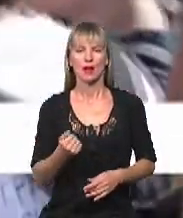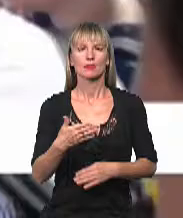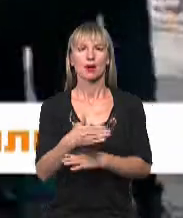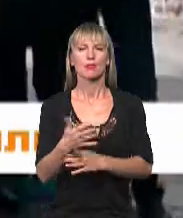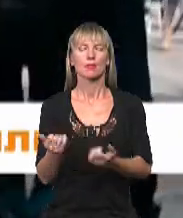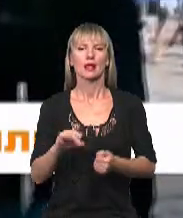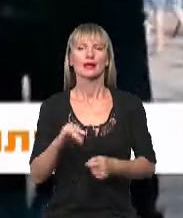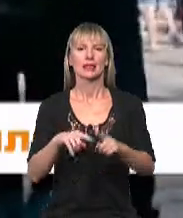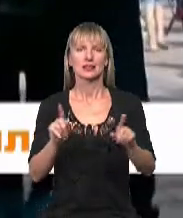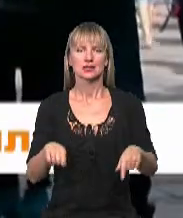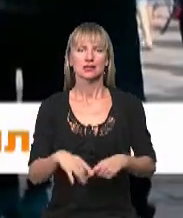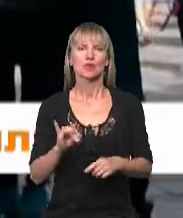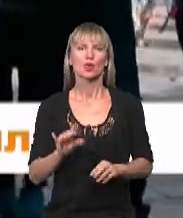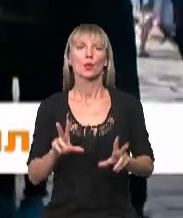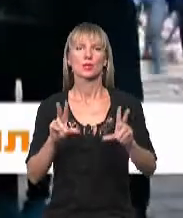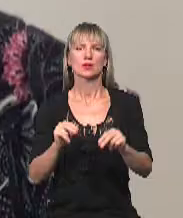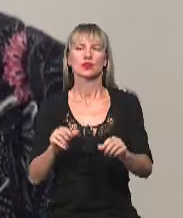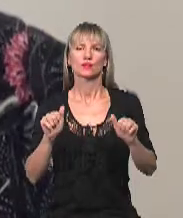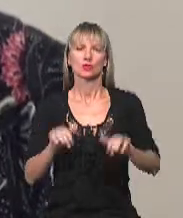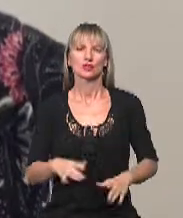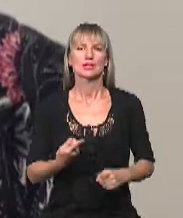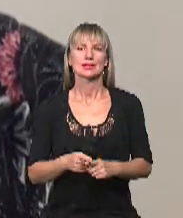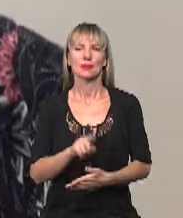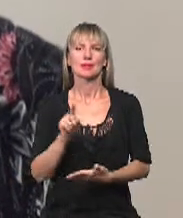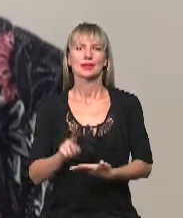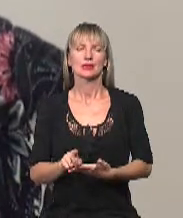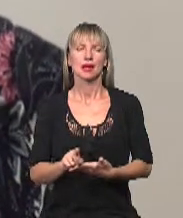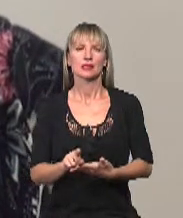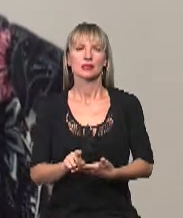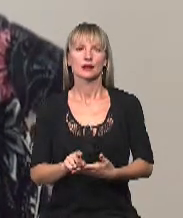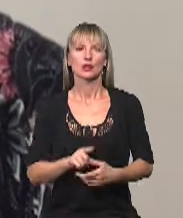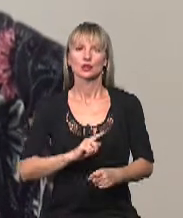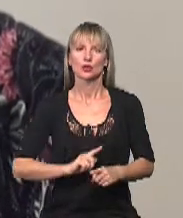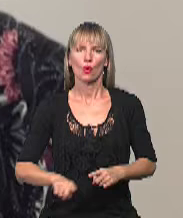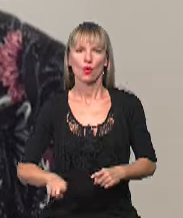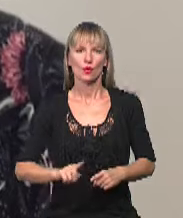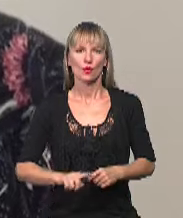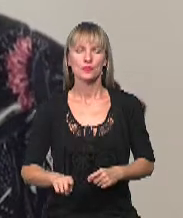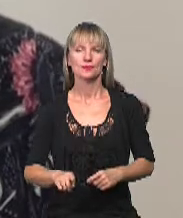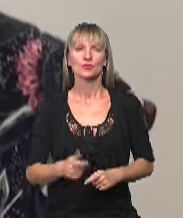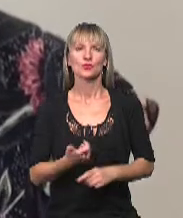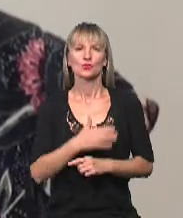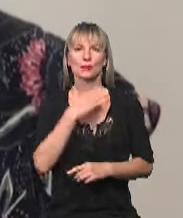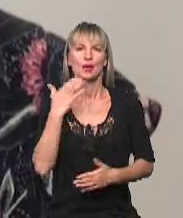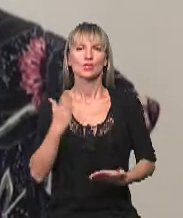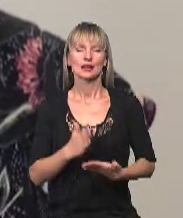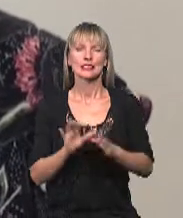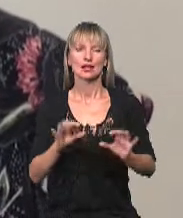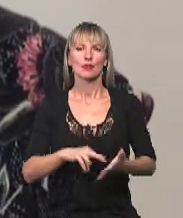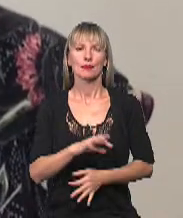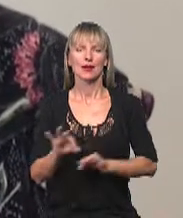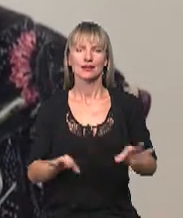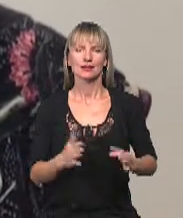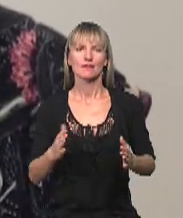і листівки, і обіцяли вирішити це питання вже дуже скоро. Насправді дуже багато є законопроєктів